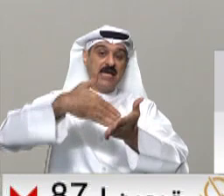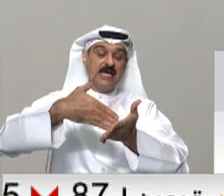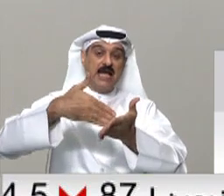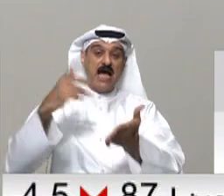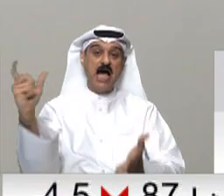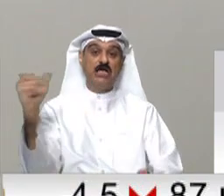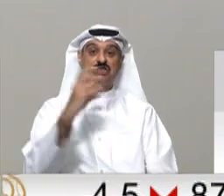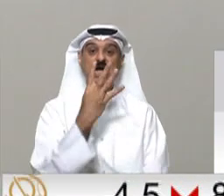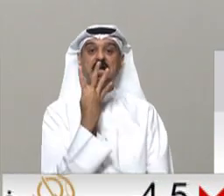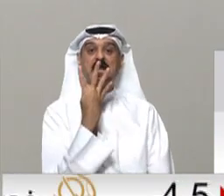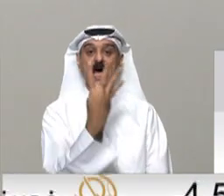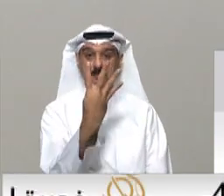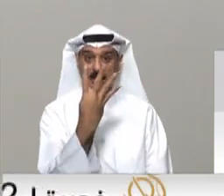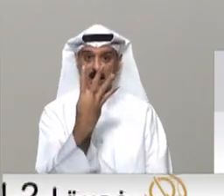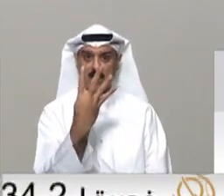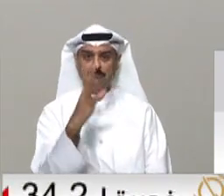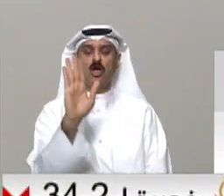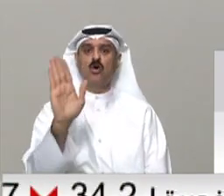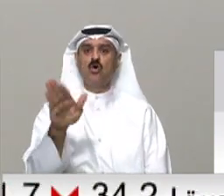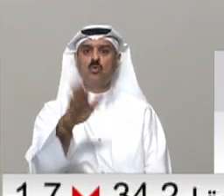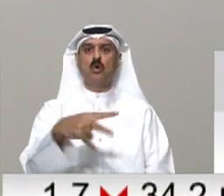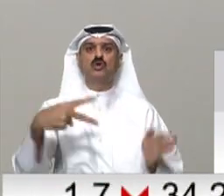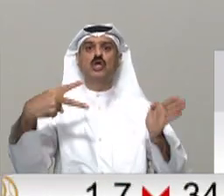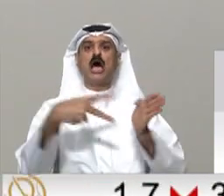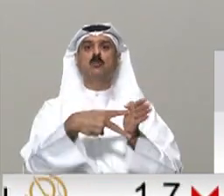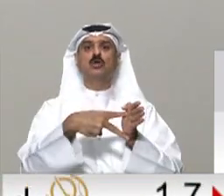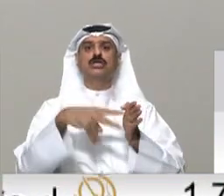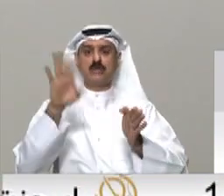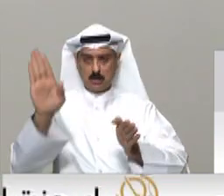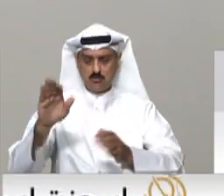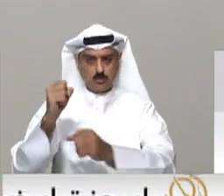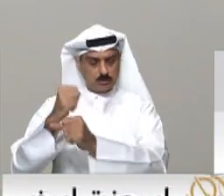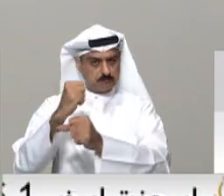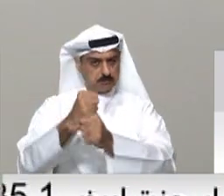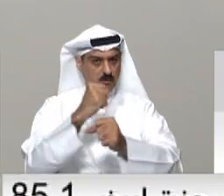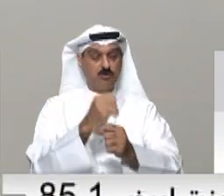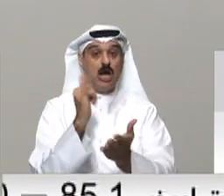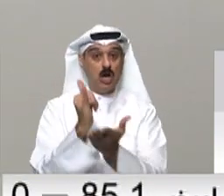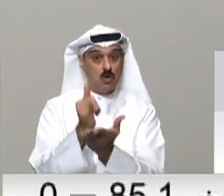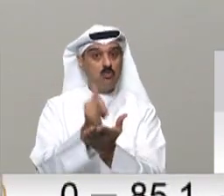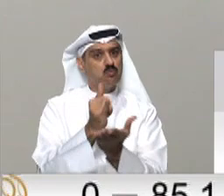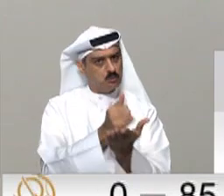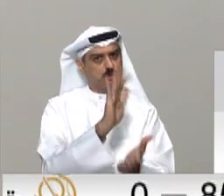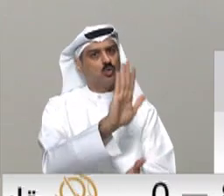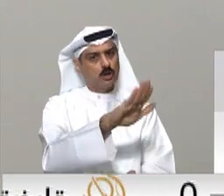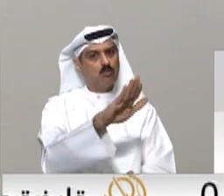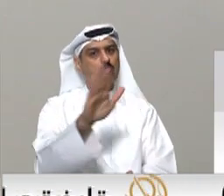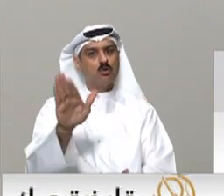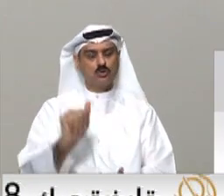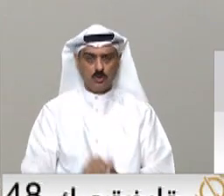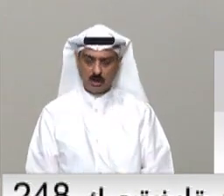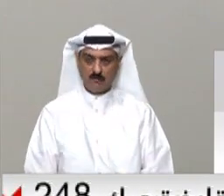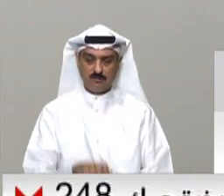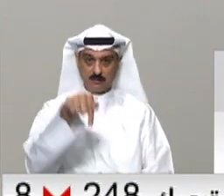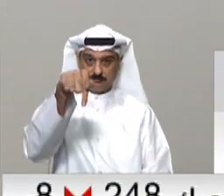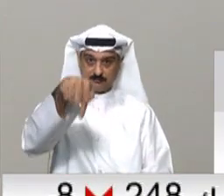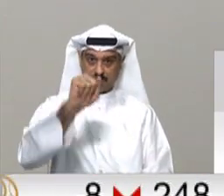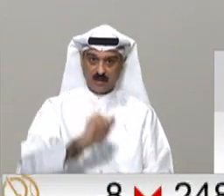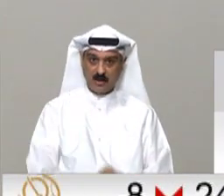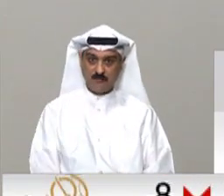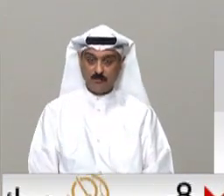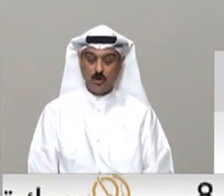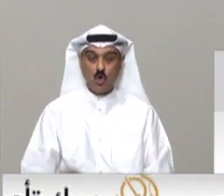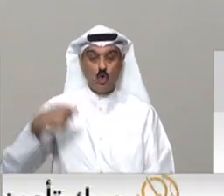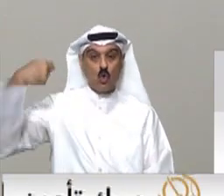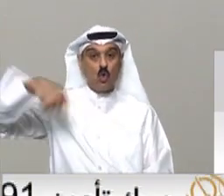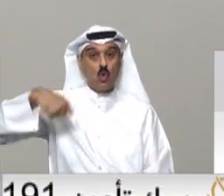في انعقاد كامل وبحضور كافة القيادات المعنية، وفي اهتمام من السيد معالي